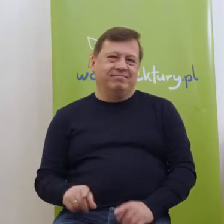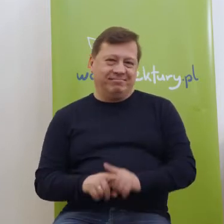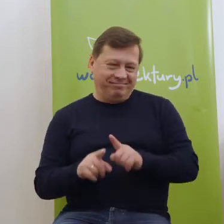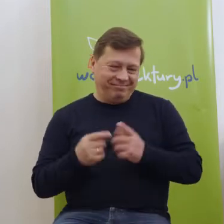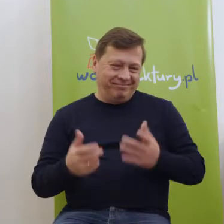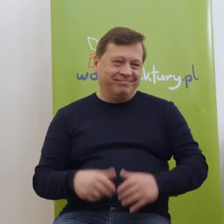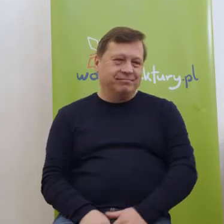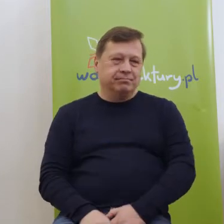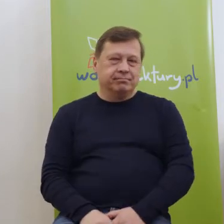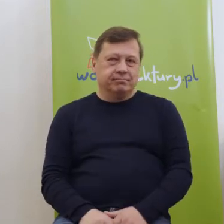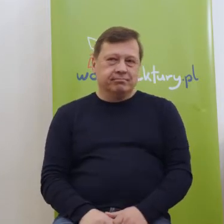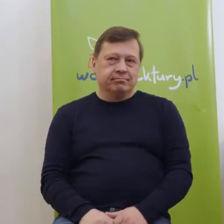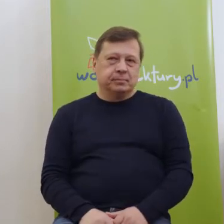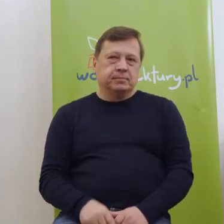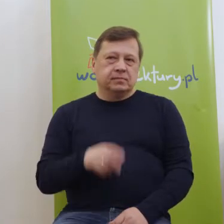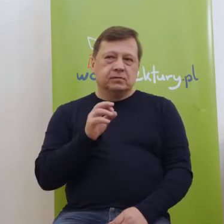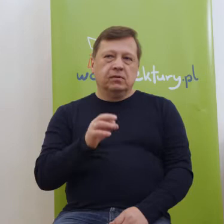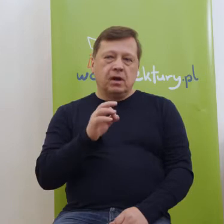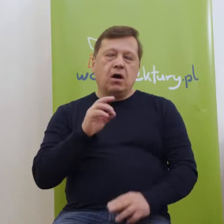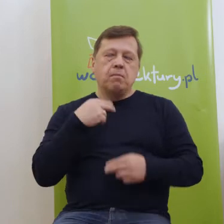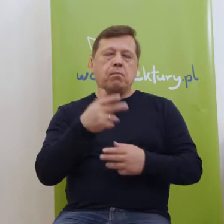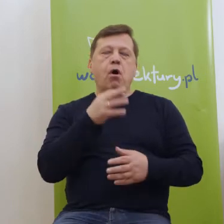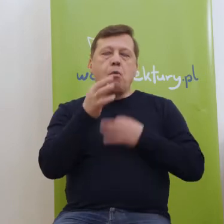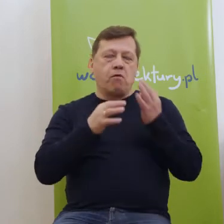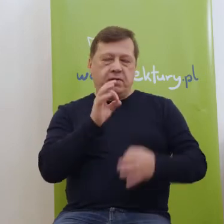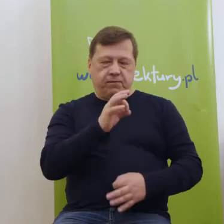Tak, a wracając do Twojej powieści,